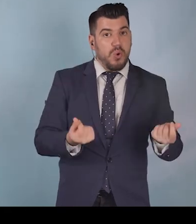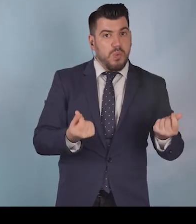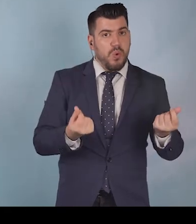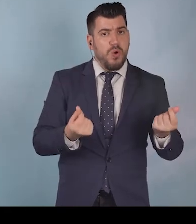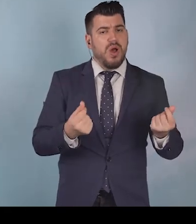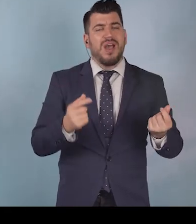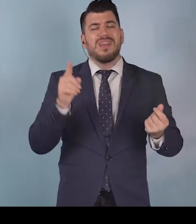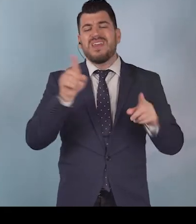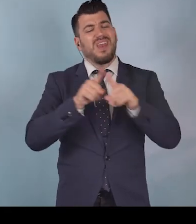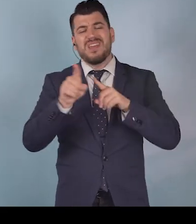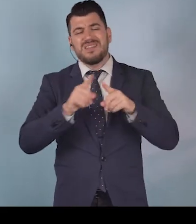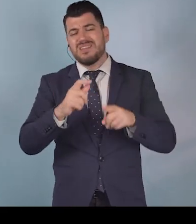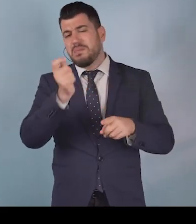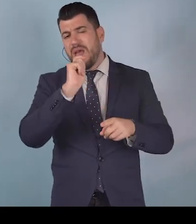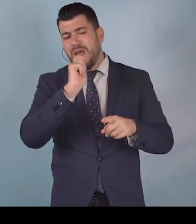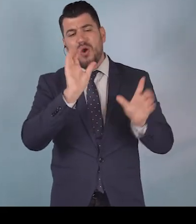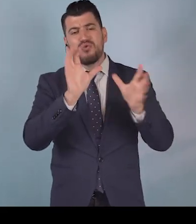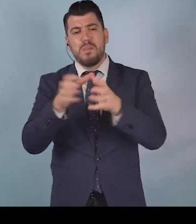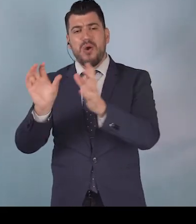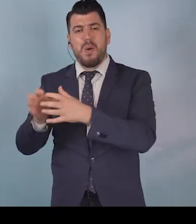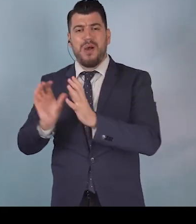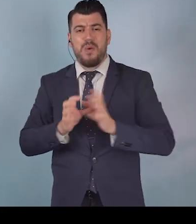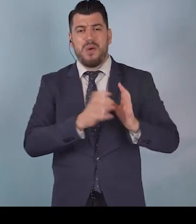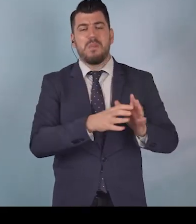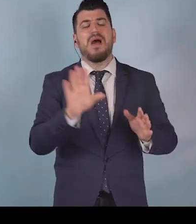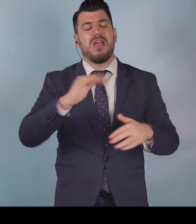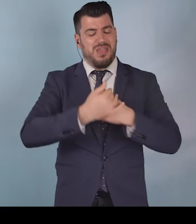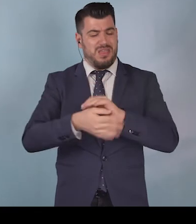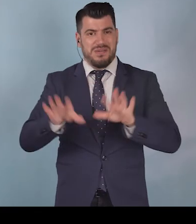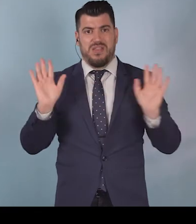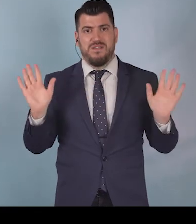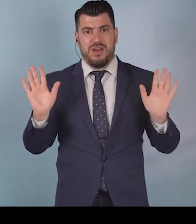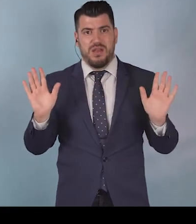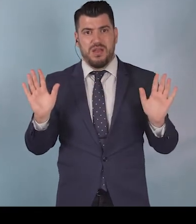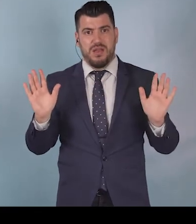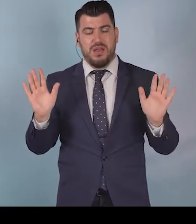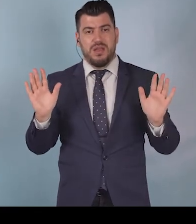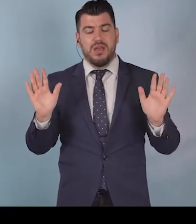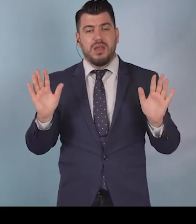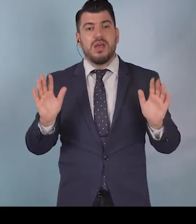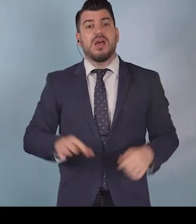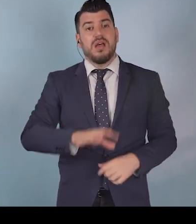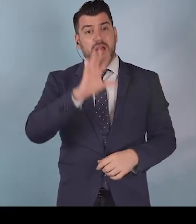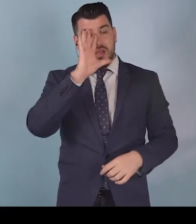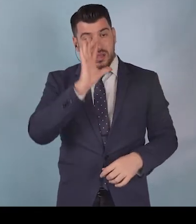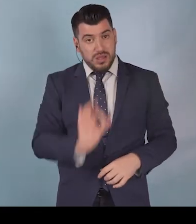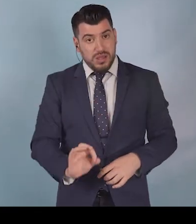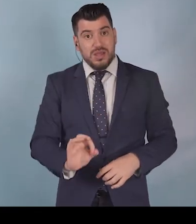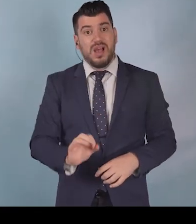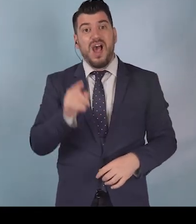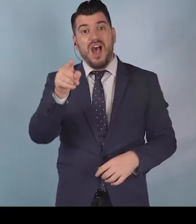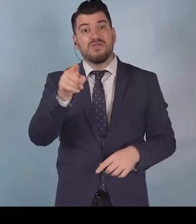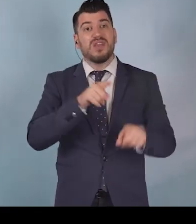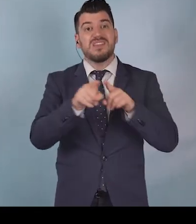μπροστά. Και σαφέστατα νομίζω ότι και σε επίπεδο συμβολικό και πέρα από τα κόμματα, γιατί αυτό δεν